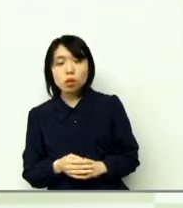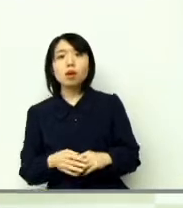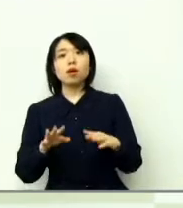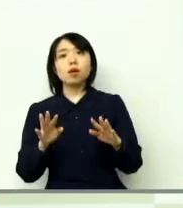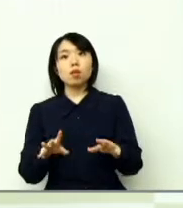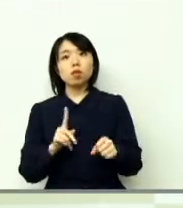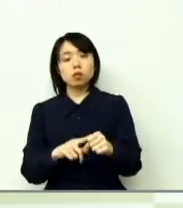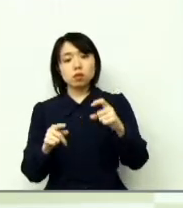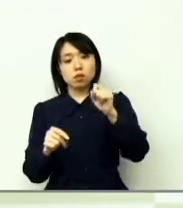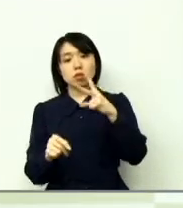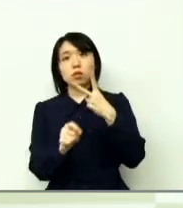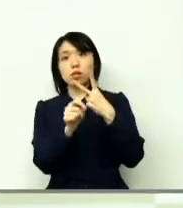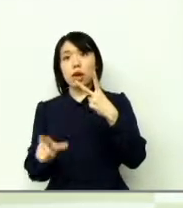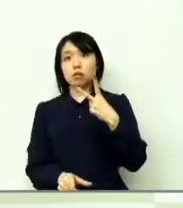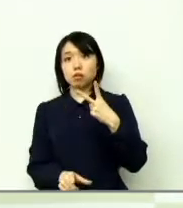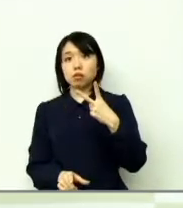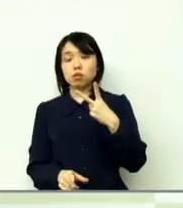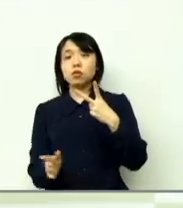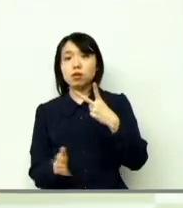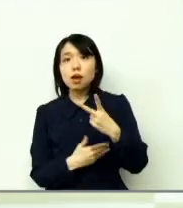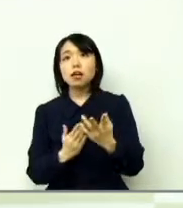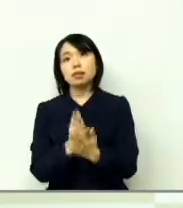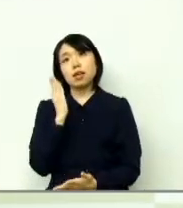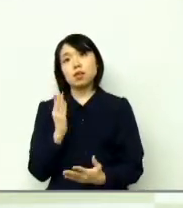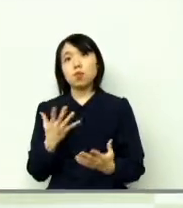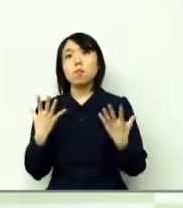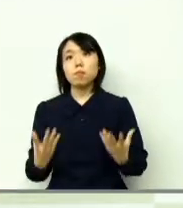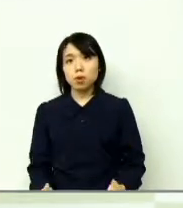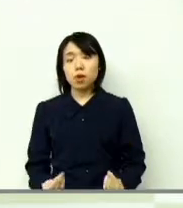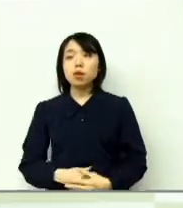日からスタートいたしました。